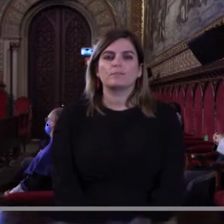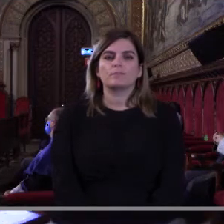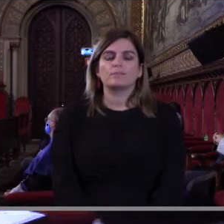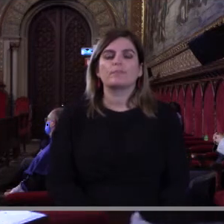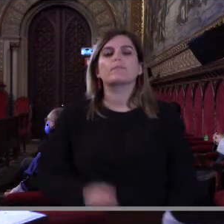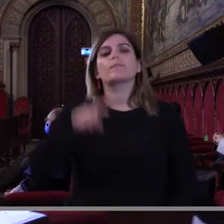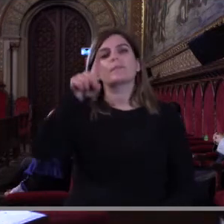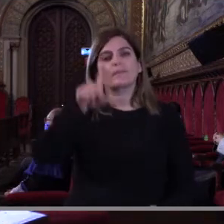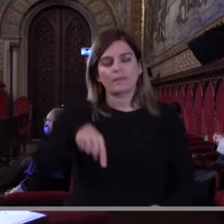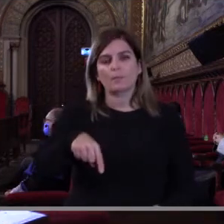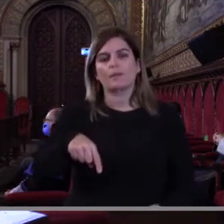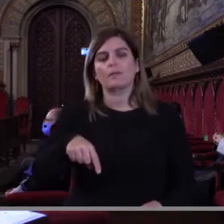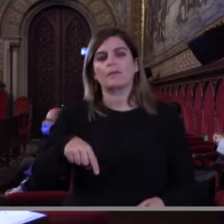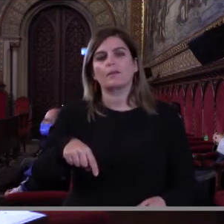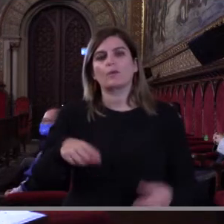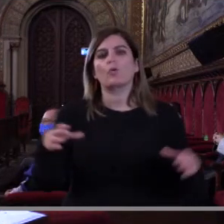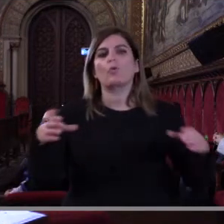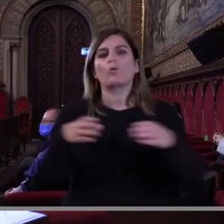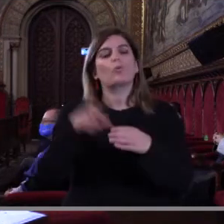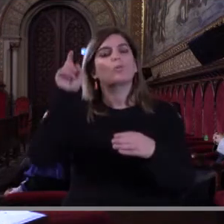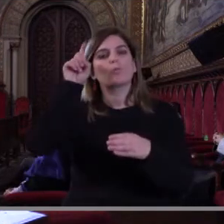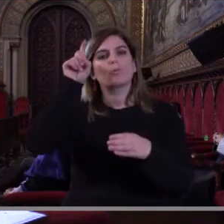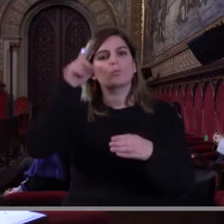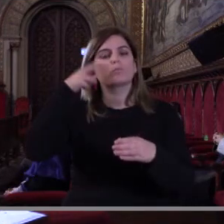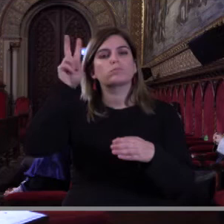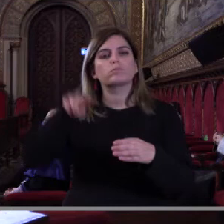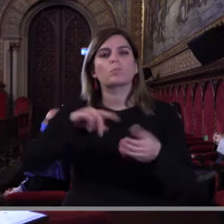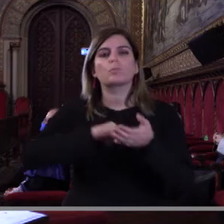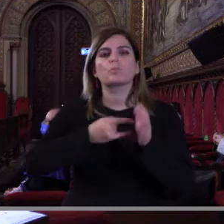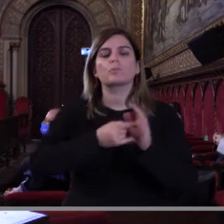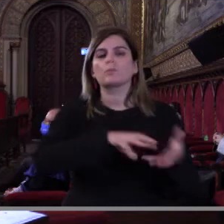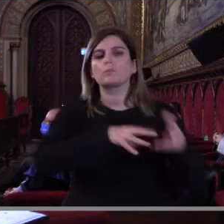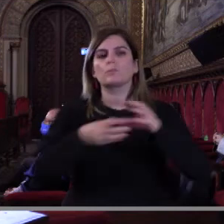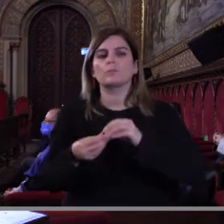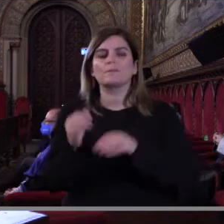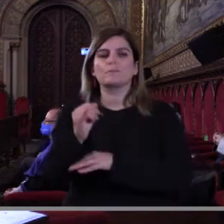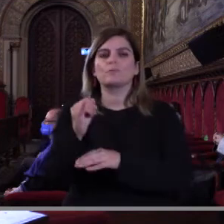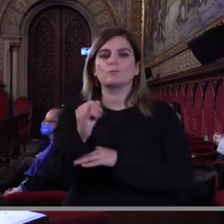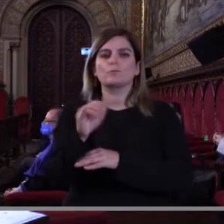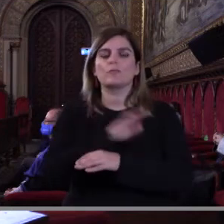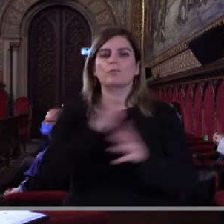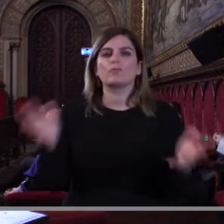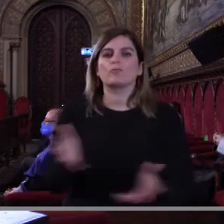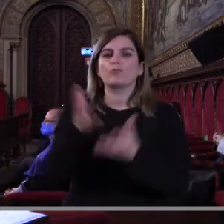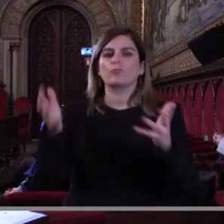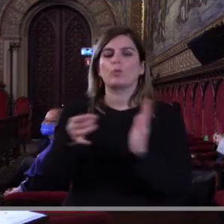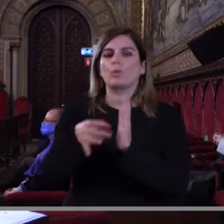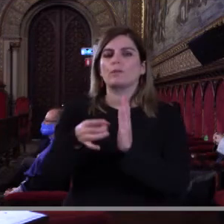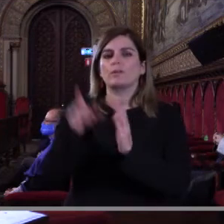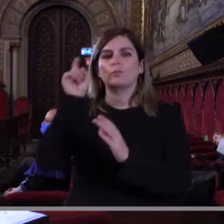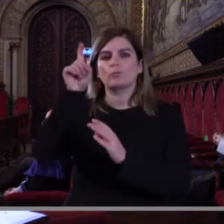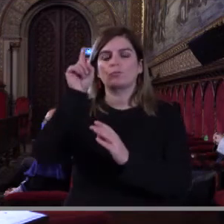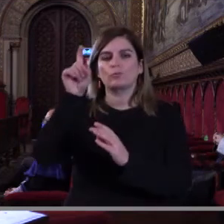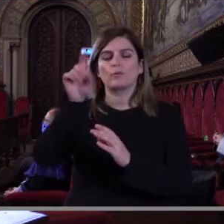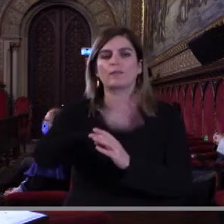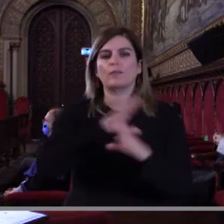I també en la modalitat de grups docents, el projecte d'adaptació institucional de foment de la qualitat docent RIMDA